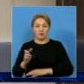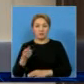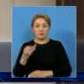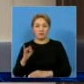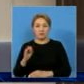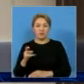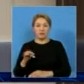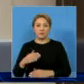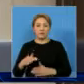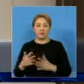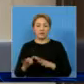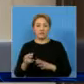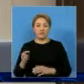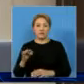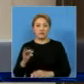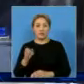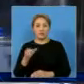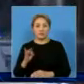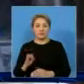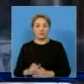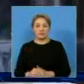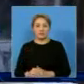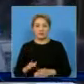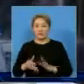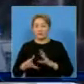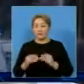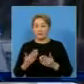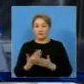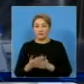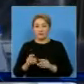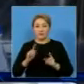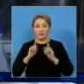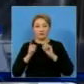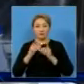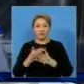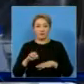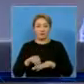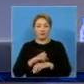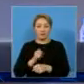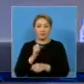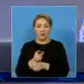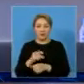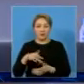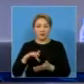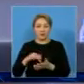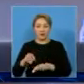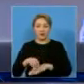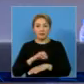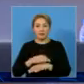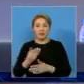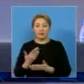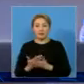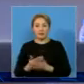Курашасай, населенных пунктов Акшат и Ясное. Подводя итоги совещания, Ундасын Уразалин поручил акимам районов филиалу